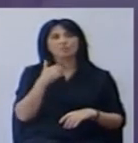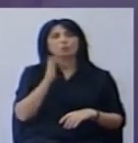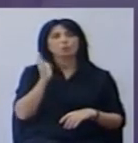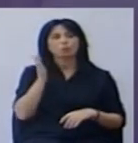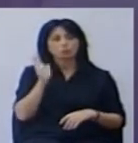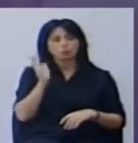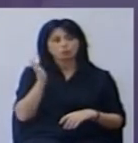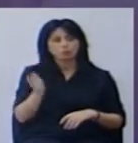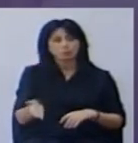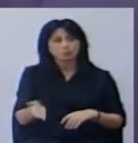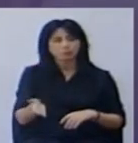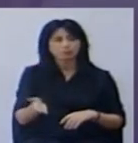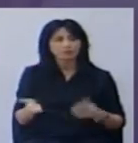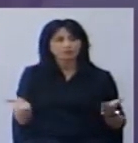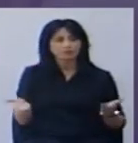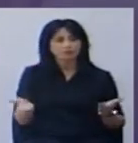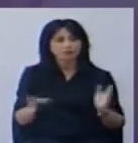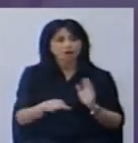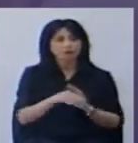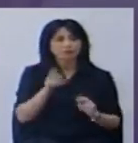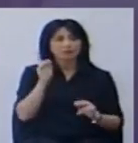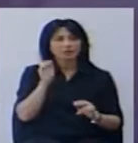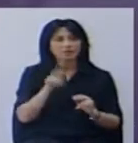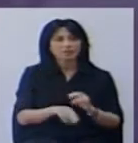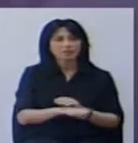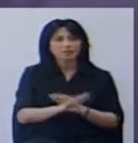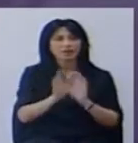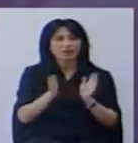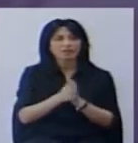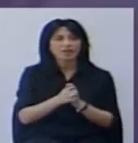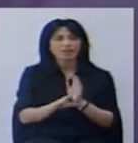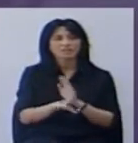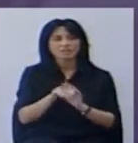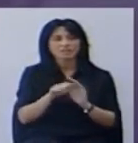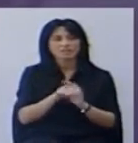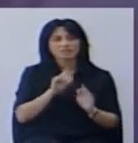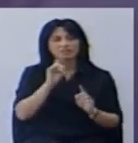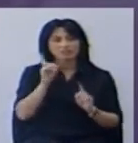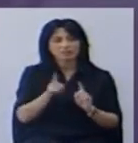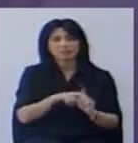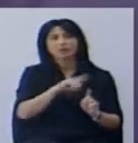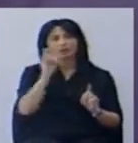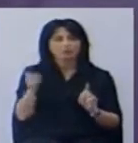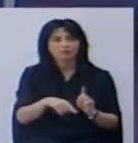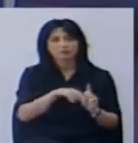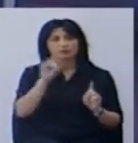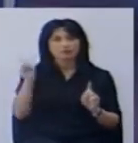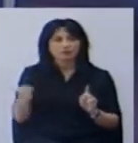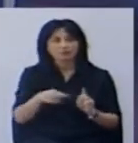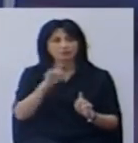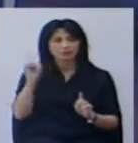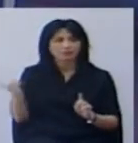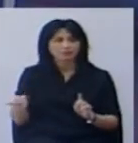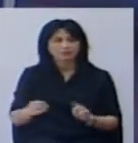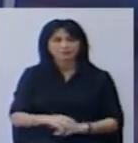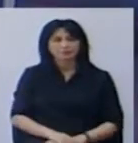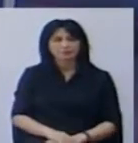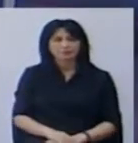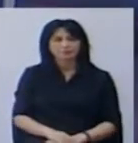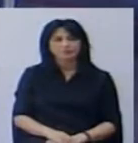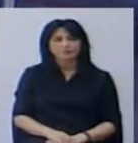წელს, როგორც კი არჩევნები დამთავრდებოდა, ანუ ყველა საარჩევნო წელს და ყველა არჩევნების პერიოდში. ამასთან დაკავშირებით მინდა კითხოთ, თქვენ